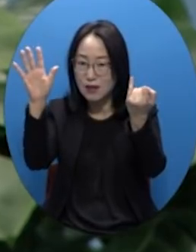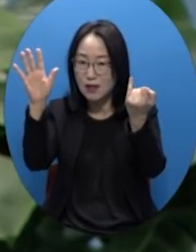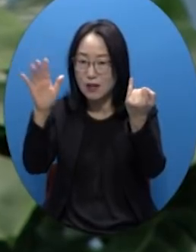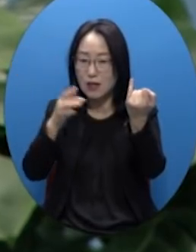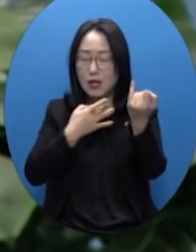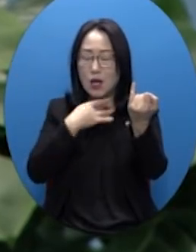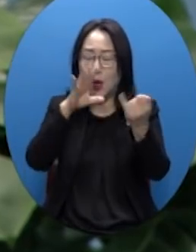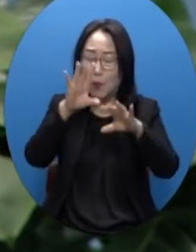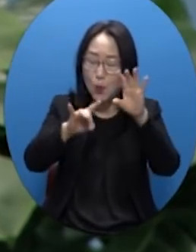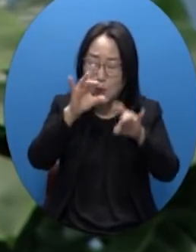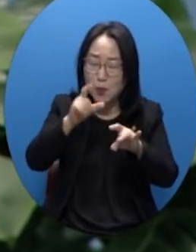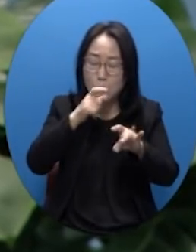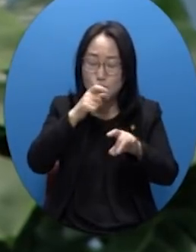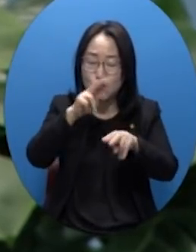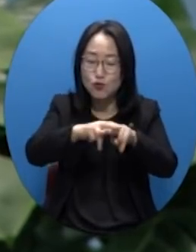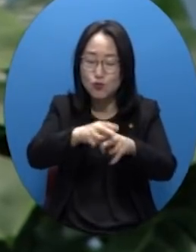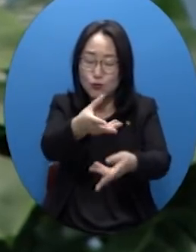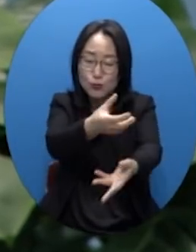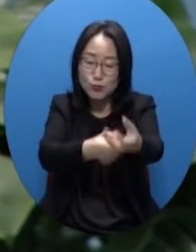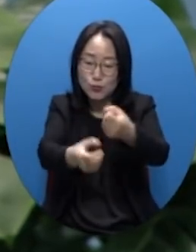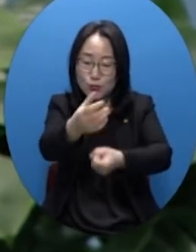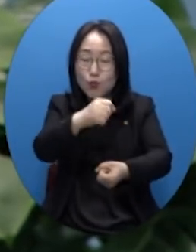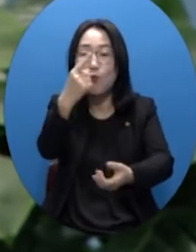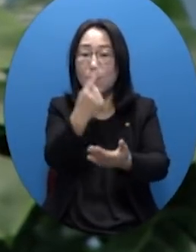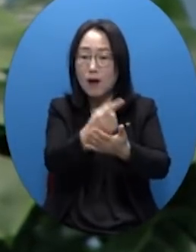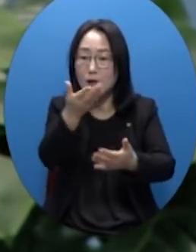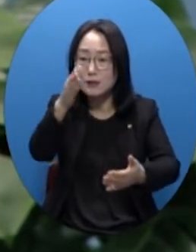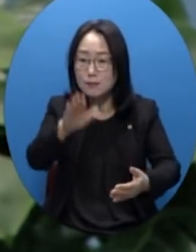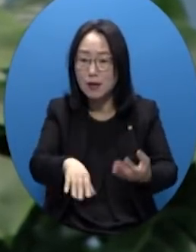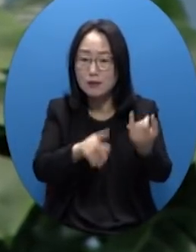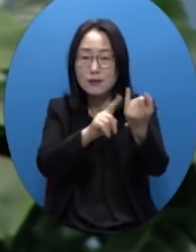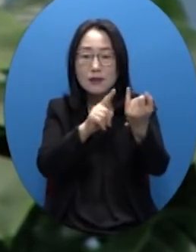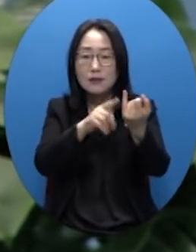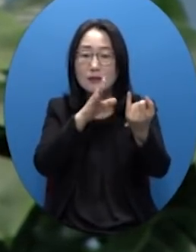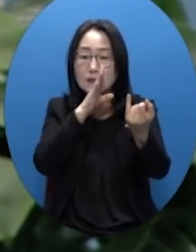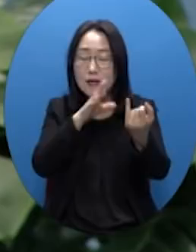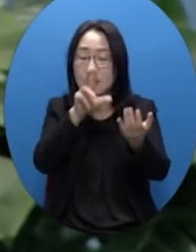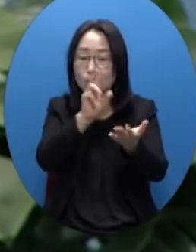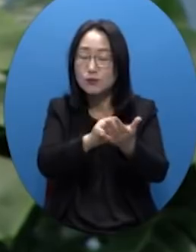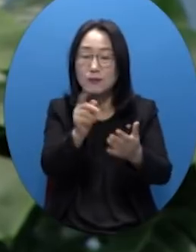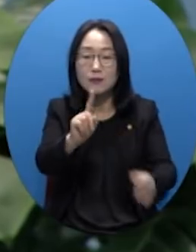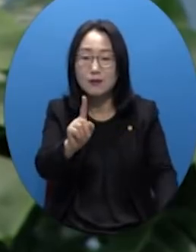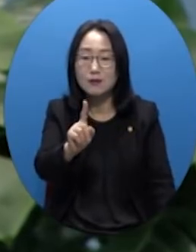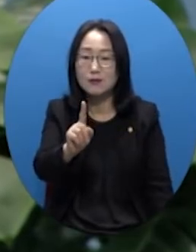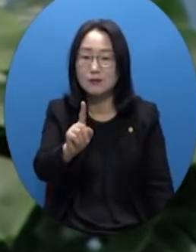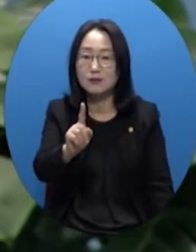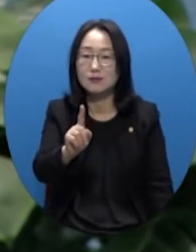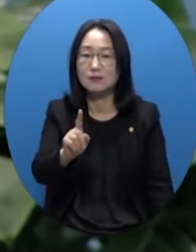목이 말라 물을 길러 나왔습니다 그러나 그 사발의 결의 진정한 문제는